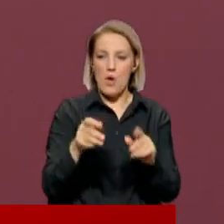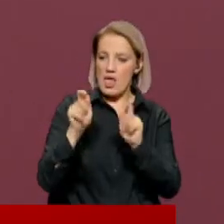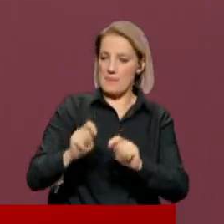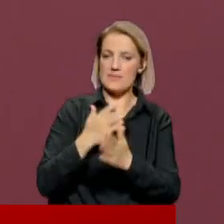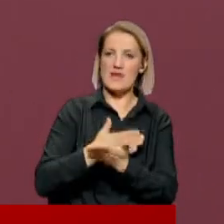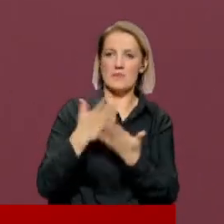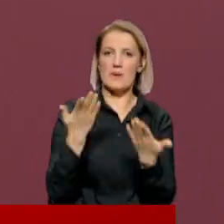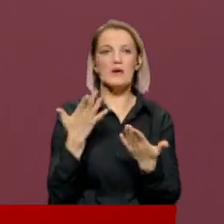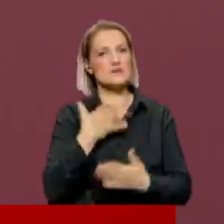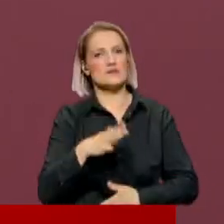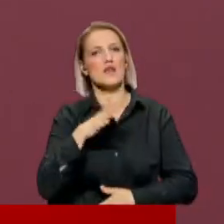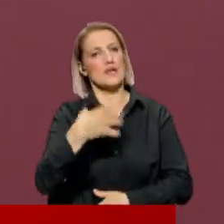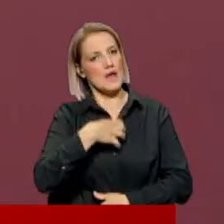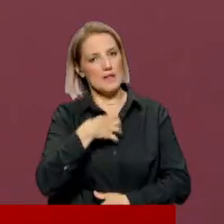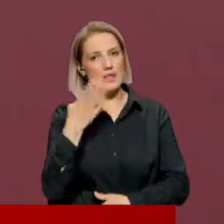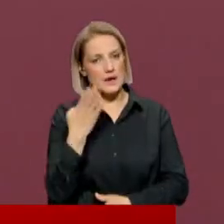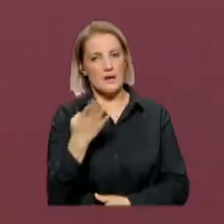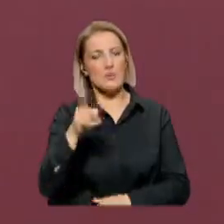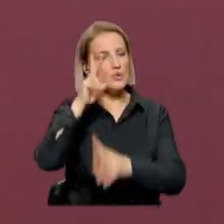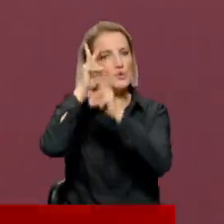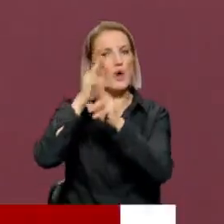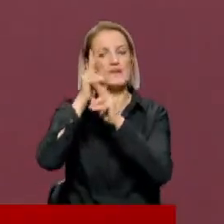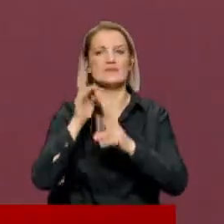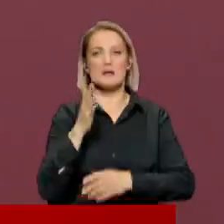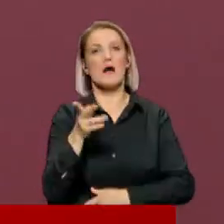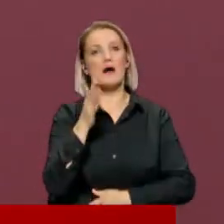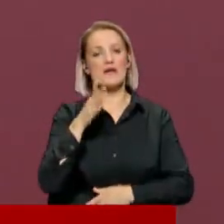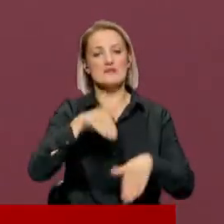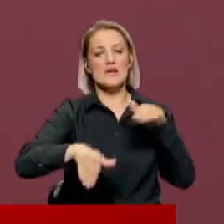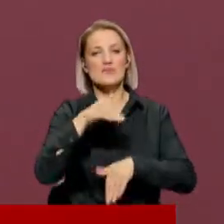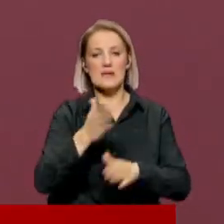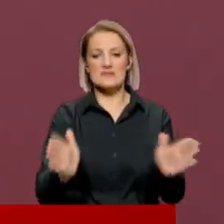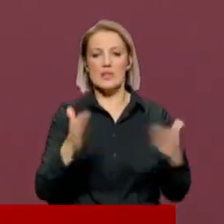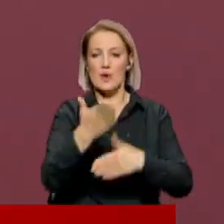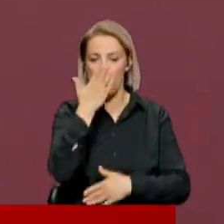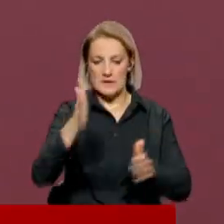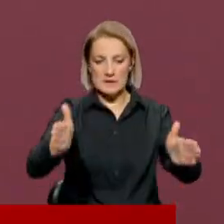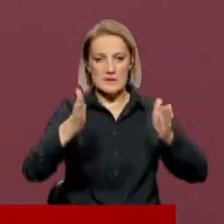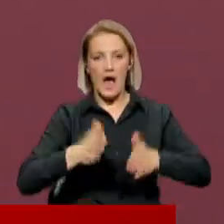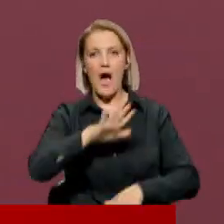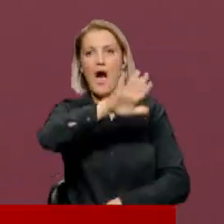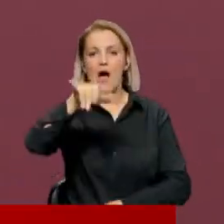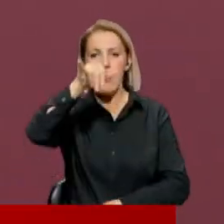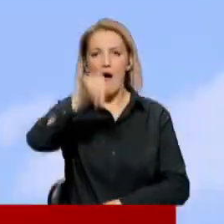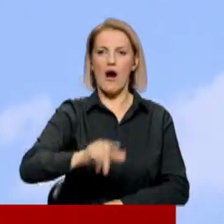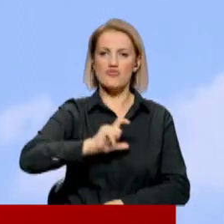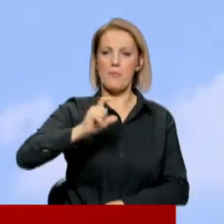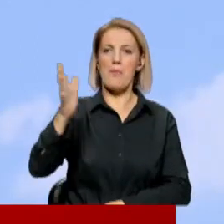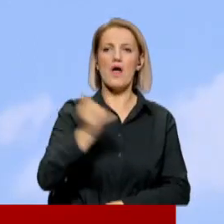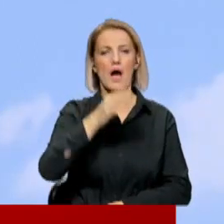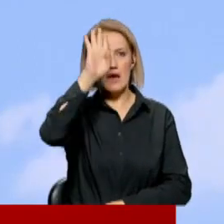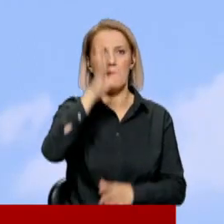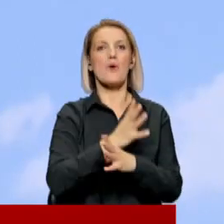devam etsinler. Umarız kendilerini onun rüyasına kaptırırlar. Seçimde sandık önümüze geldiğinde herkes hak ettiği cevabı alacaktır.